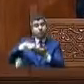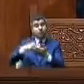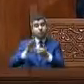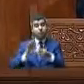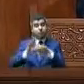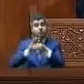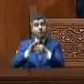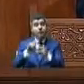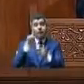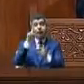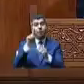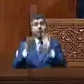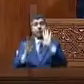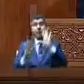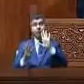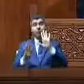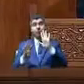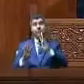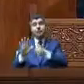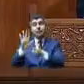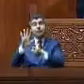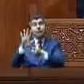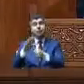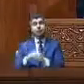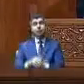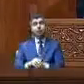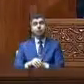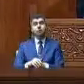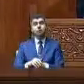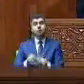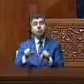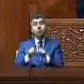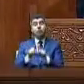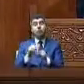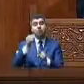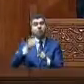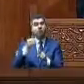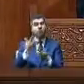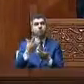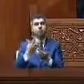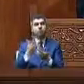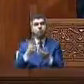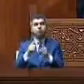سنة 1996 بهدف تعزيز التعاون الاقتصادي.